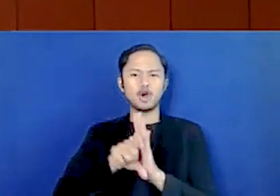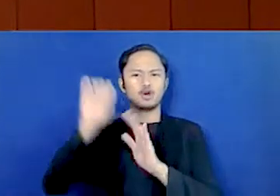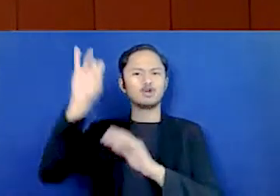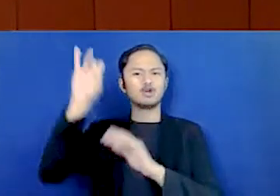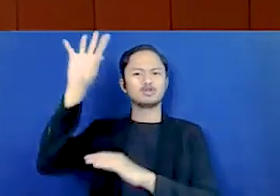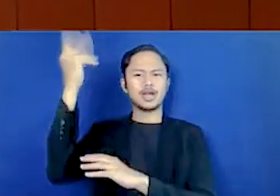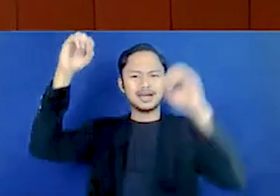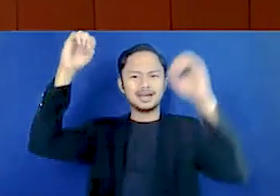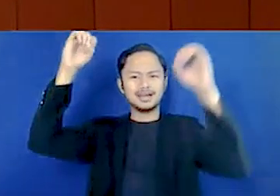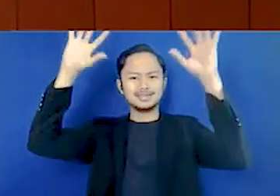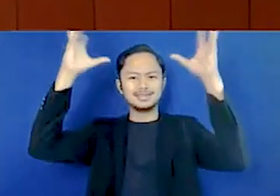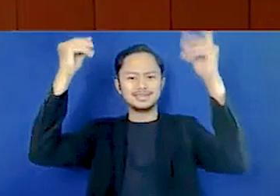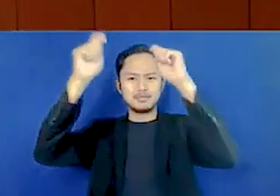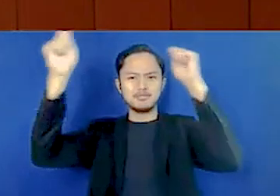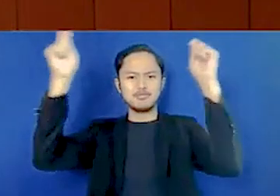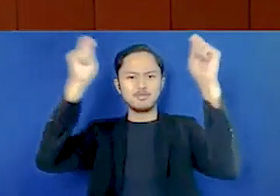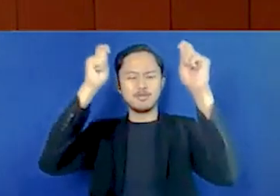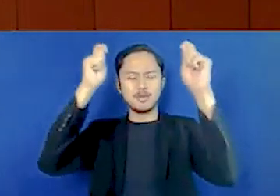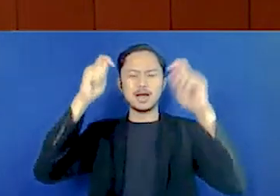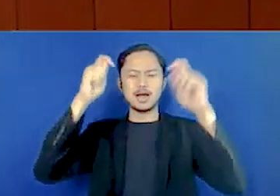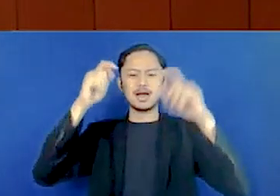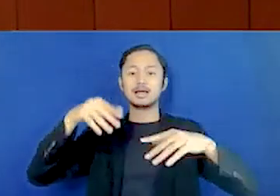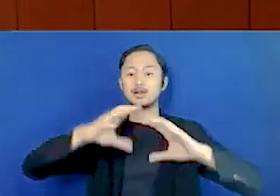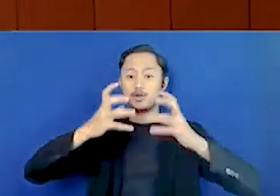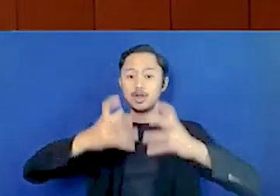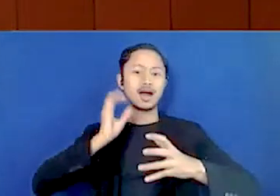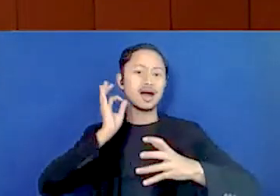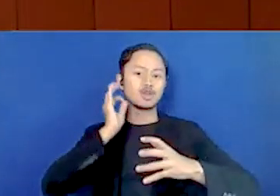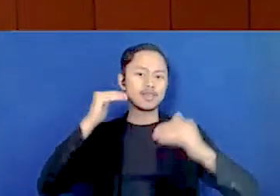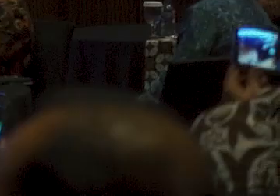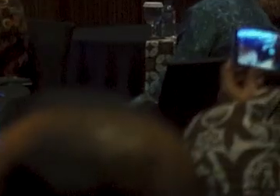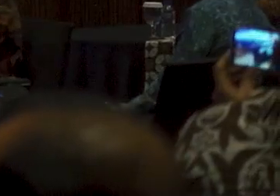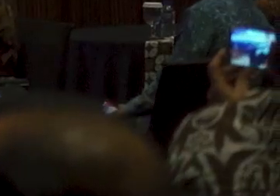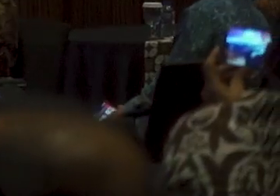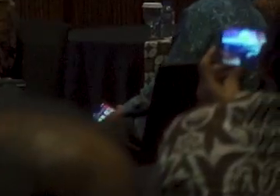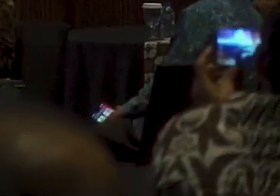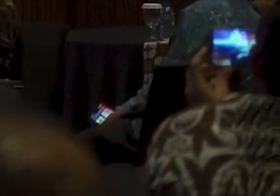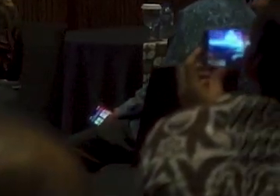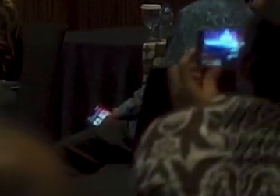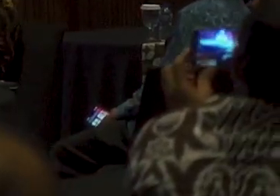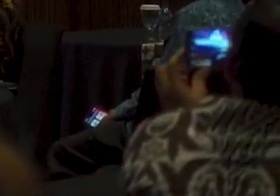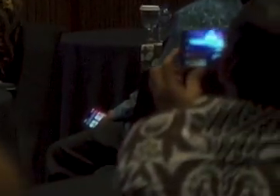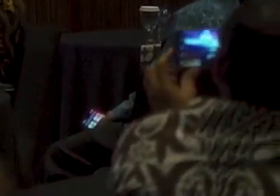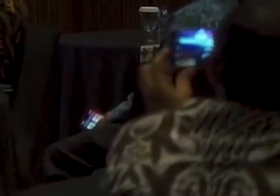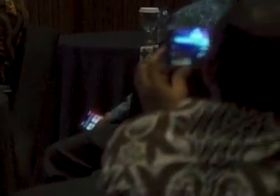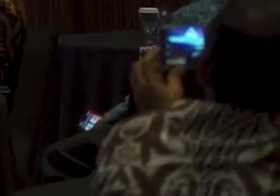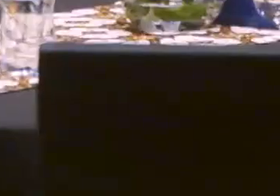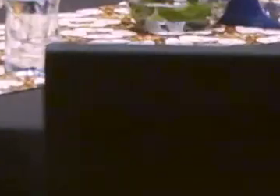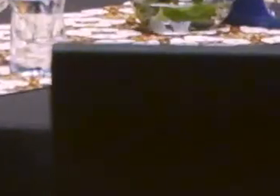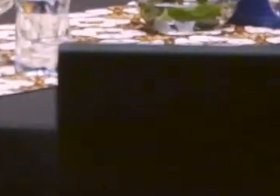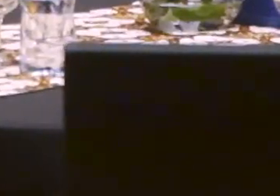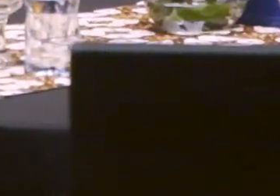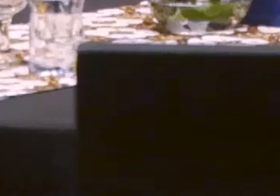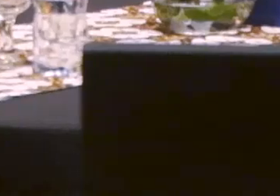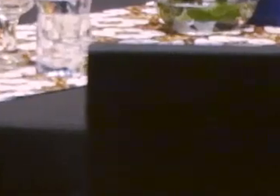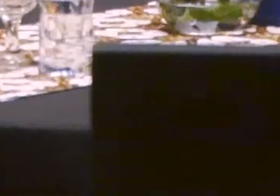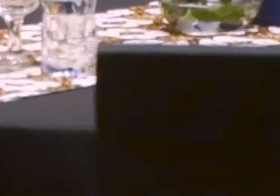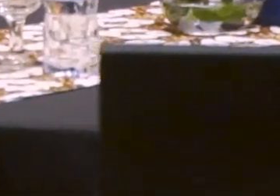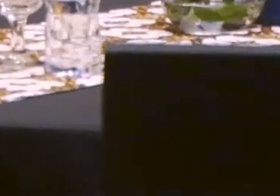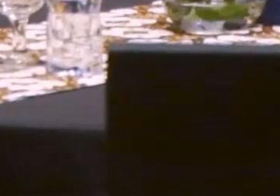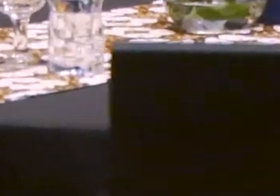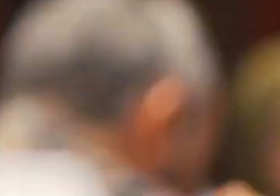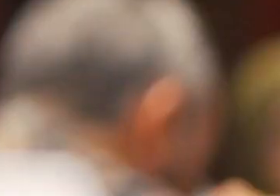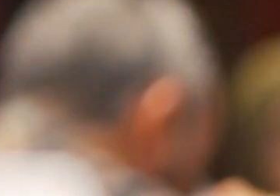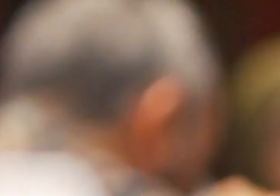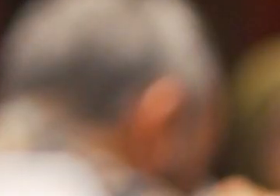di dunia dengan risiko tinggi mengalami bencana alam. Sebagaimana kita maklumi bahwa perubahan iklim